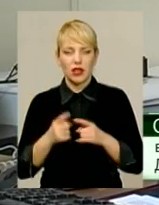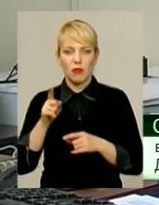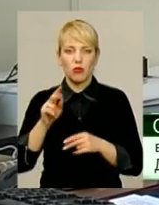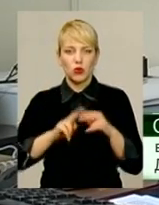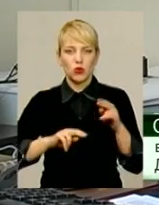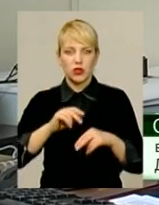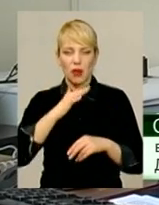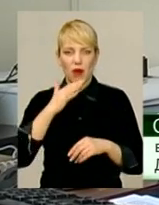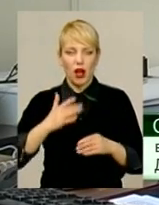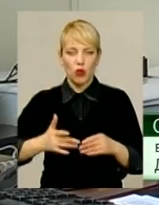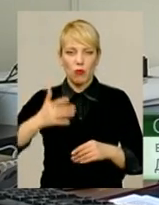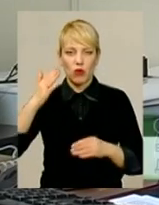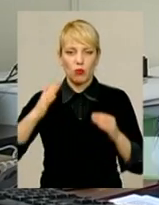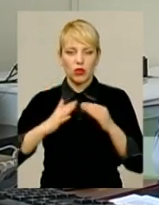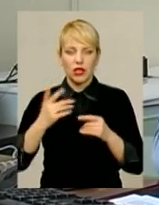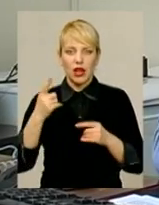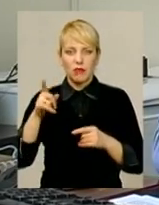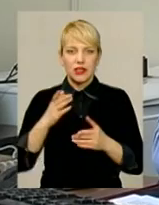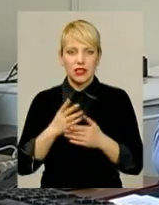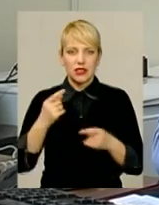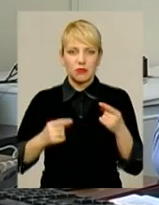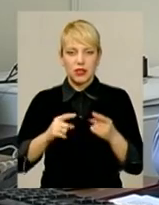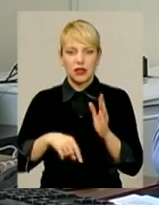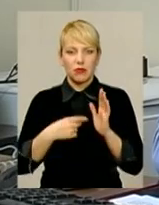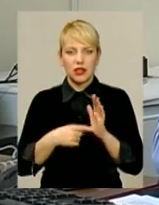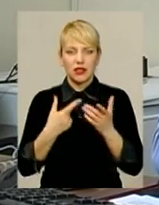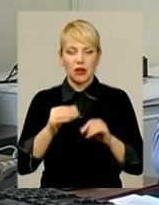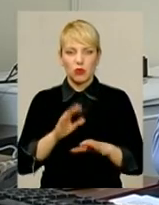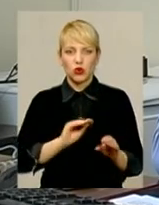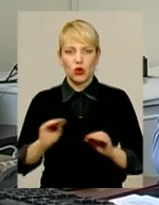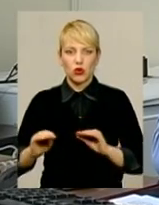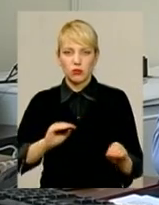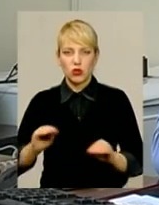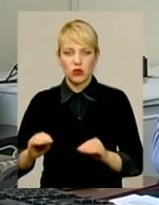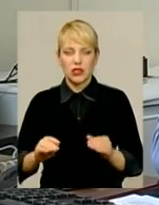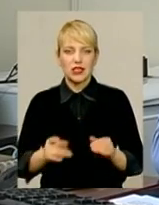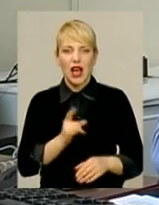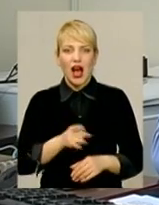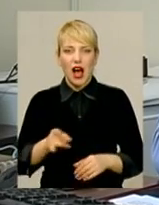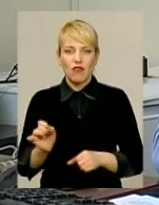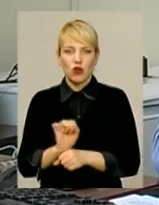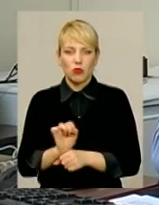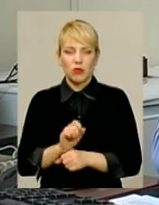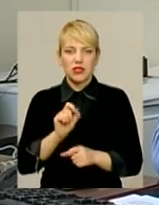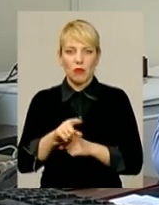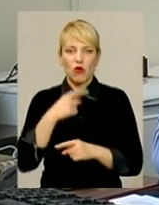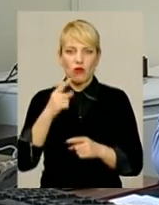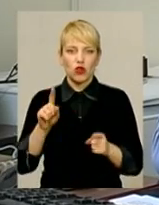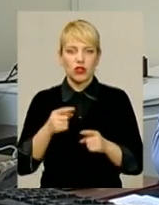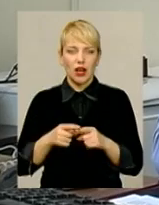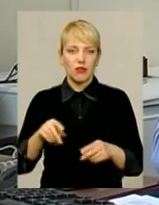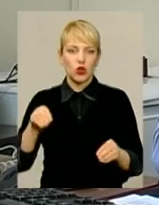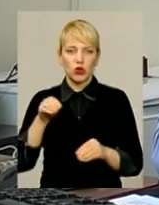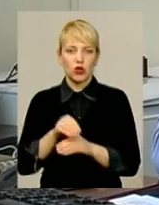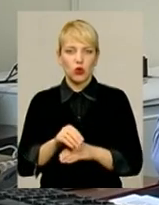на сьогодні ми спірне питання, де там будуть розміщуватися автомобілі проживаючих. Тобто замовник стверджує, що там є додаткова земельна